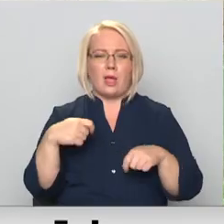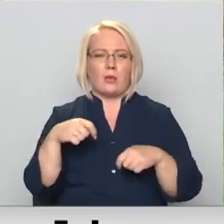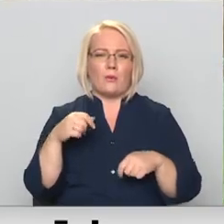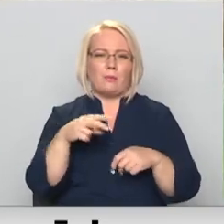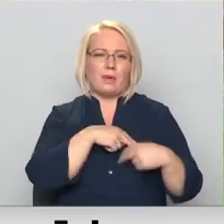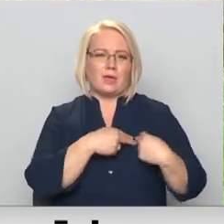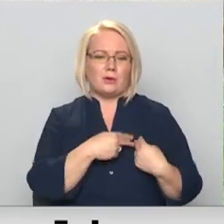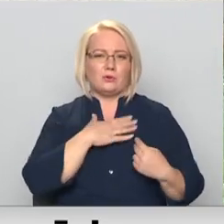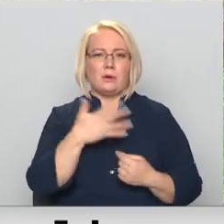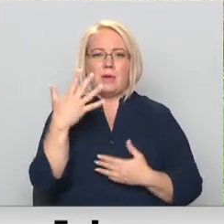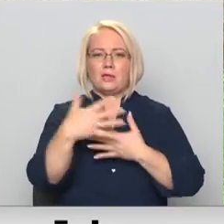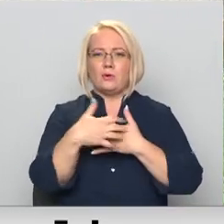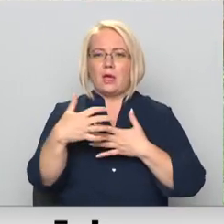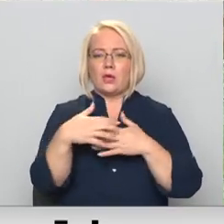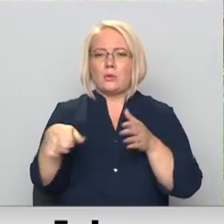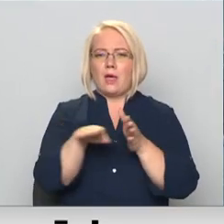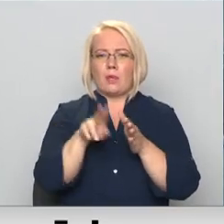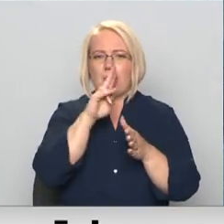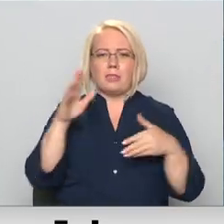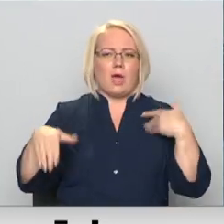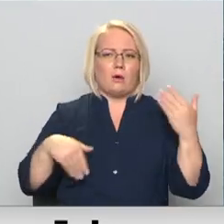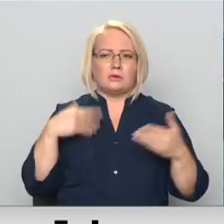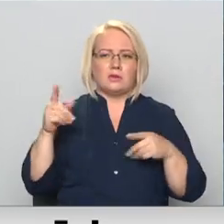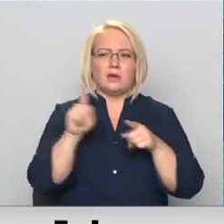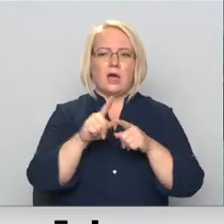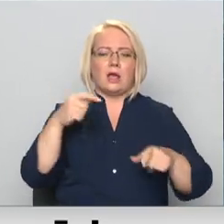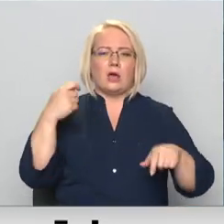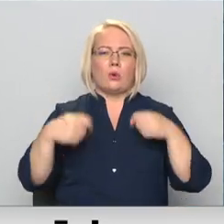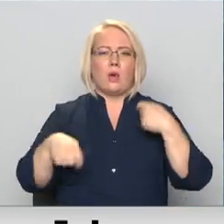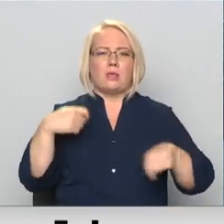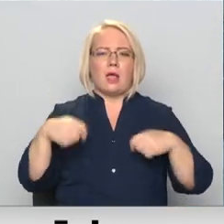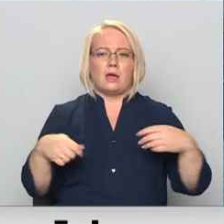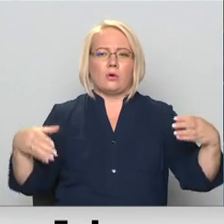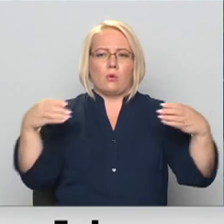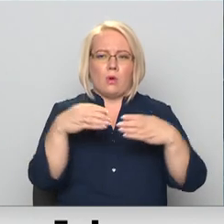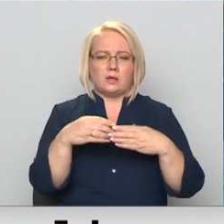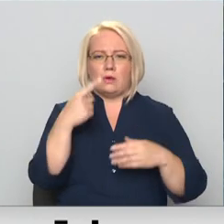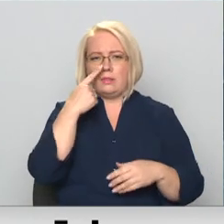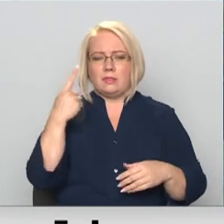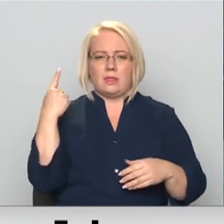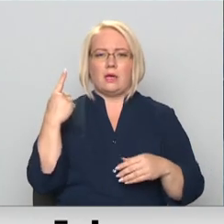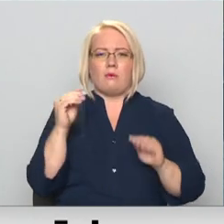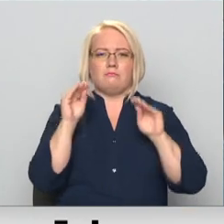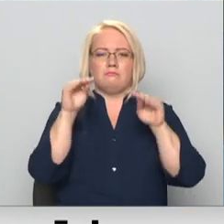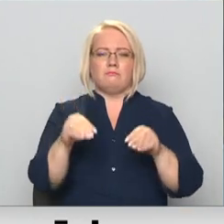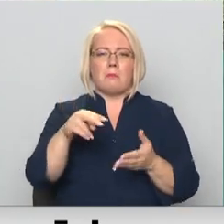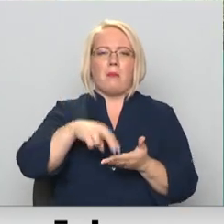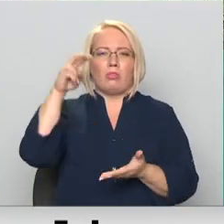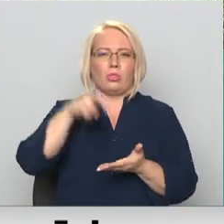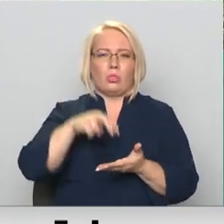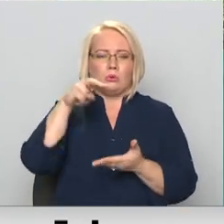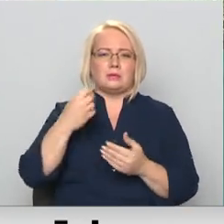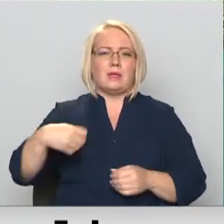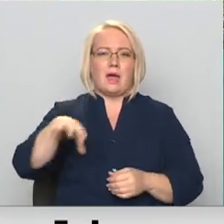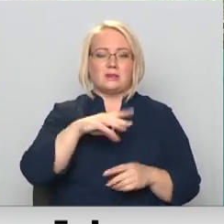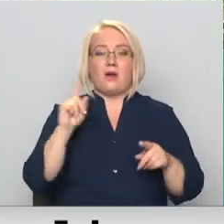piecu kaķu klātbūtu neuztrauc, gan vesela rotaļlietu kolekcija un tikko kā uzstādīts batuts dārzā. Un